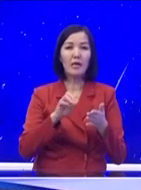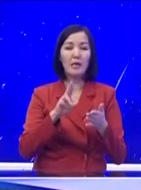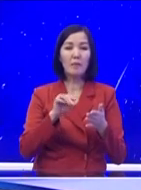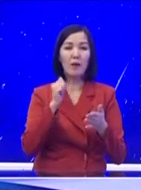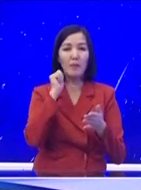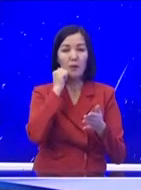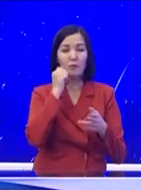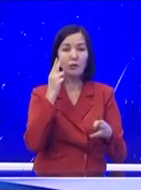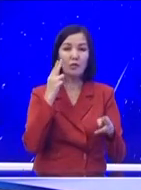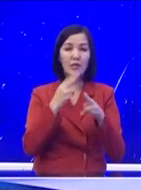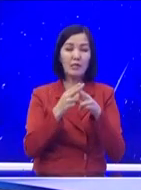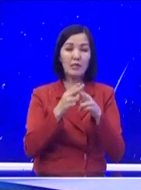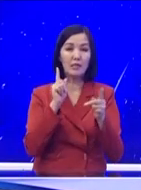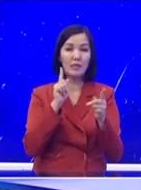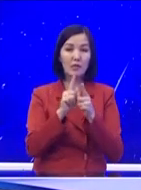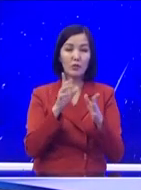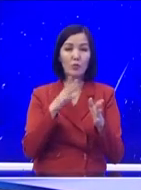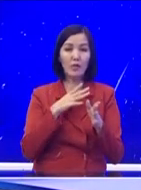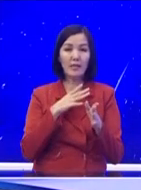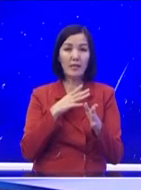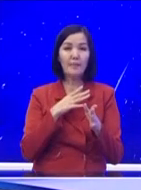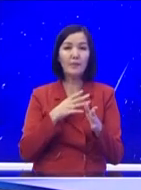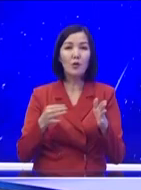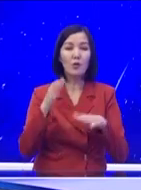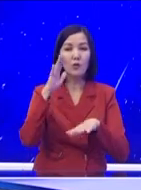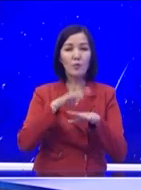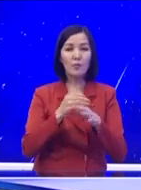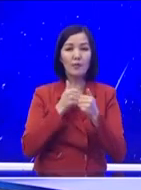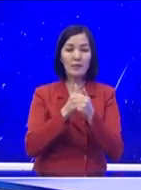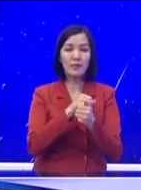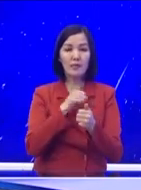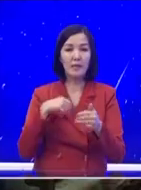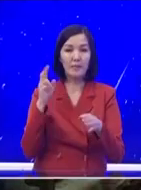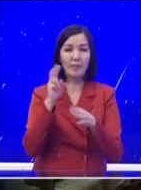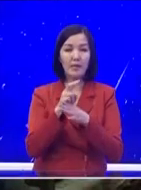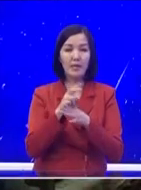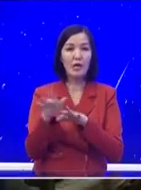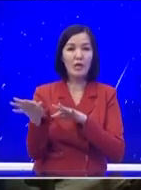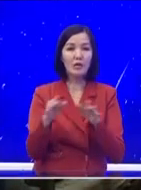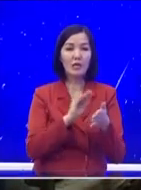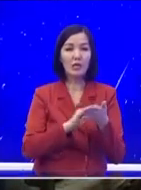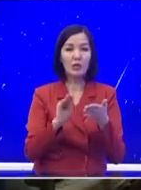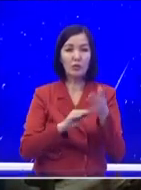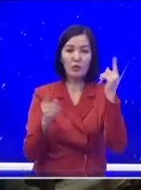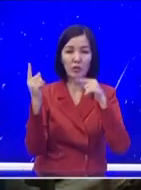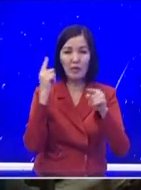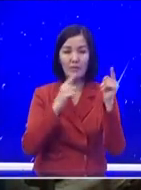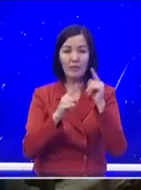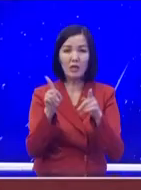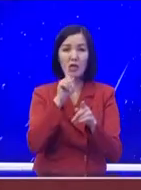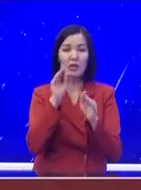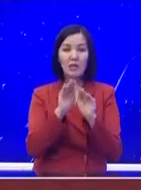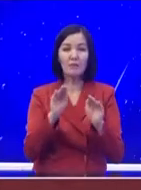өтті. Аталған жиынға облыс әкімінің орынбасары Ләззат Тұрлашев арнайы барды. Шара барысында жазушының шығармашылығын